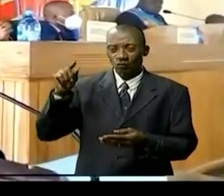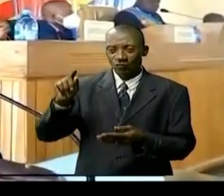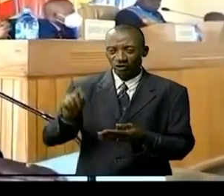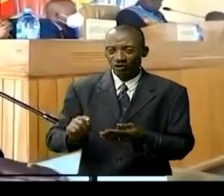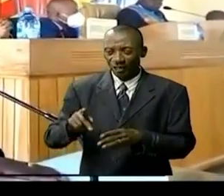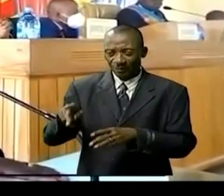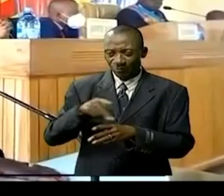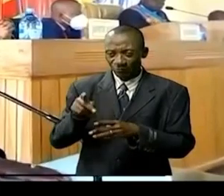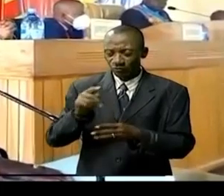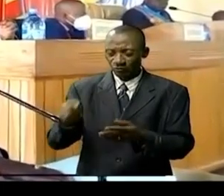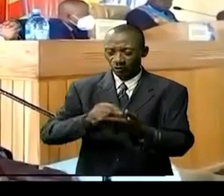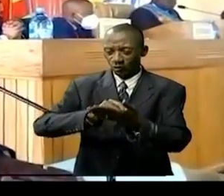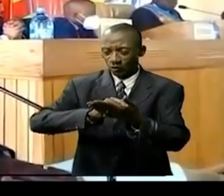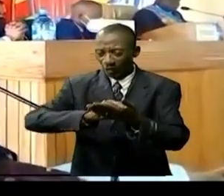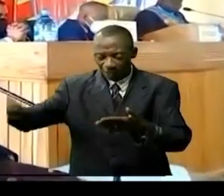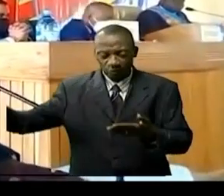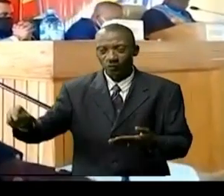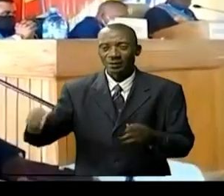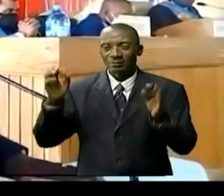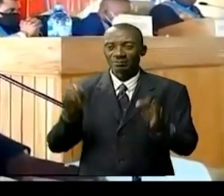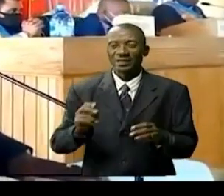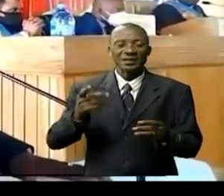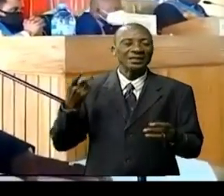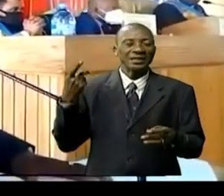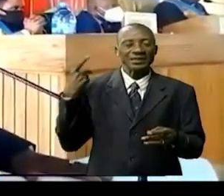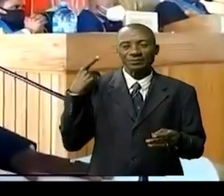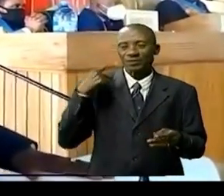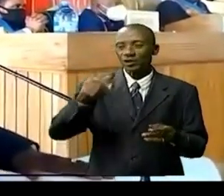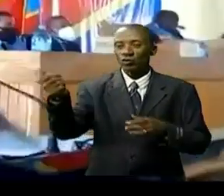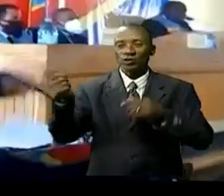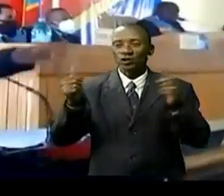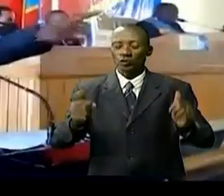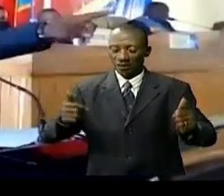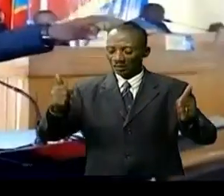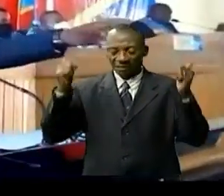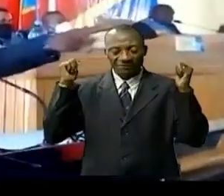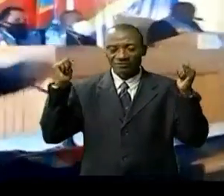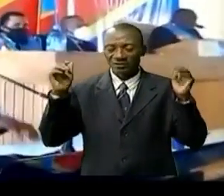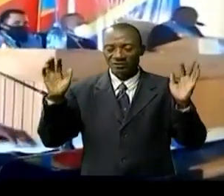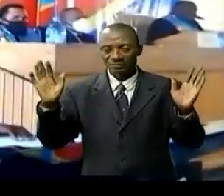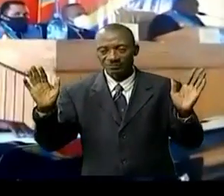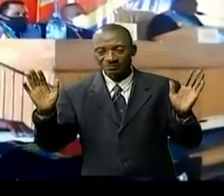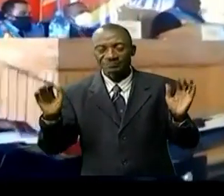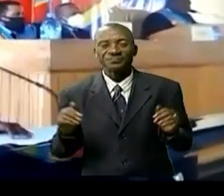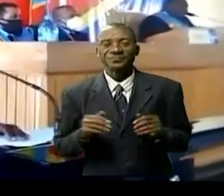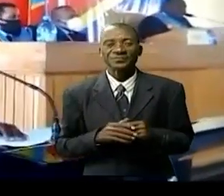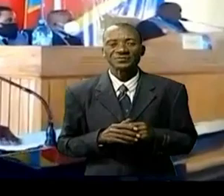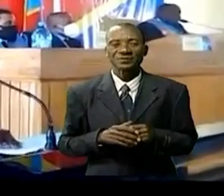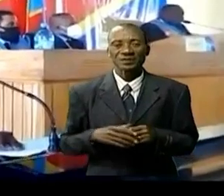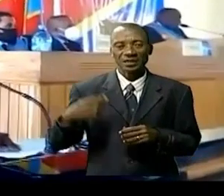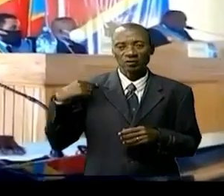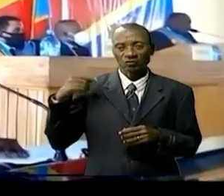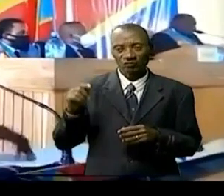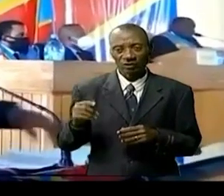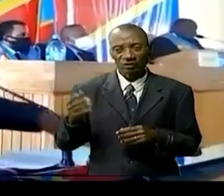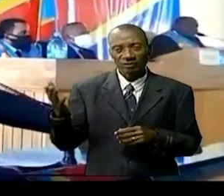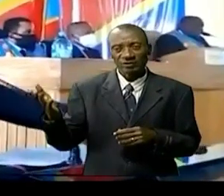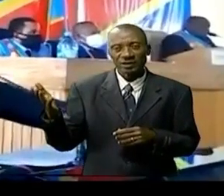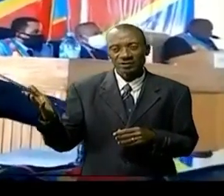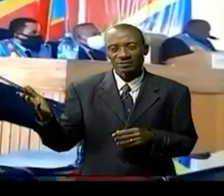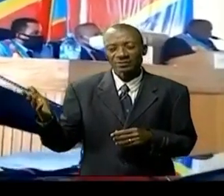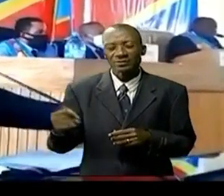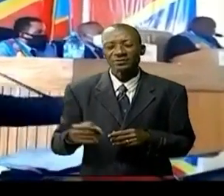député augustin malroux du goût dans la sonate du mans terre est taillée senoble malins ont du goût a démontré qu'il la motion de défiance